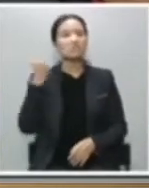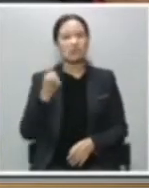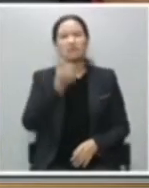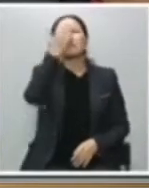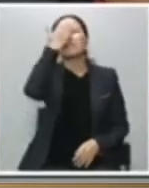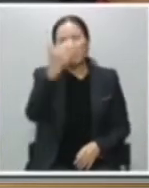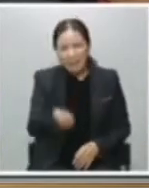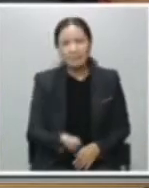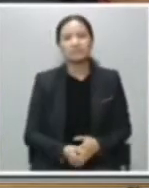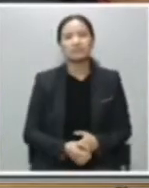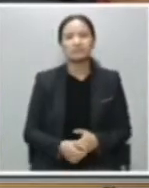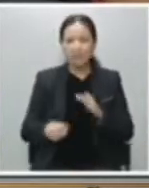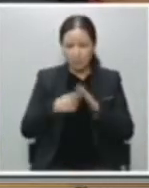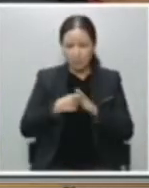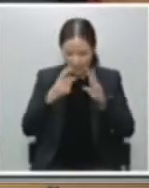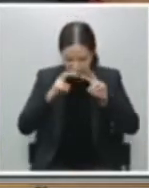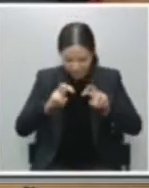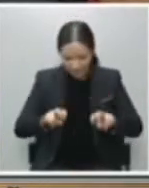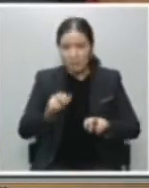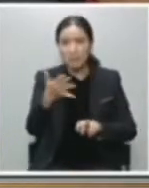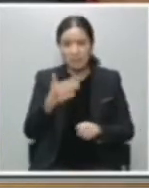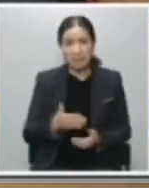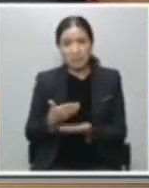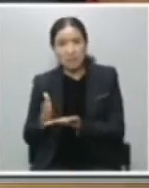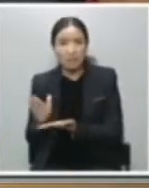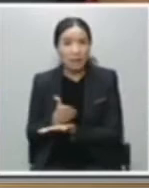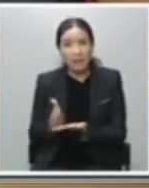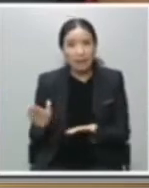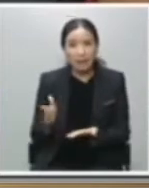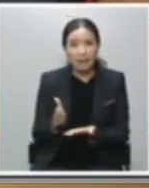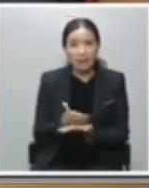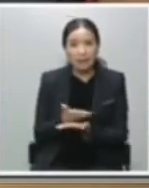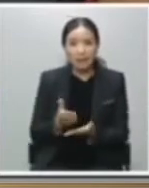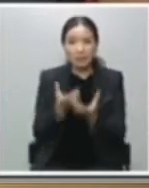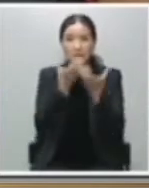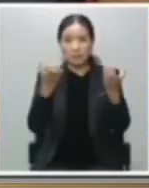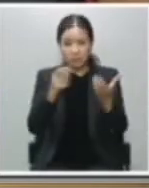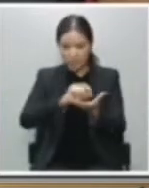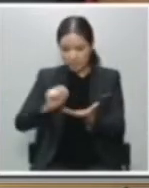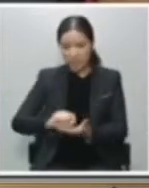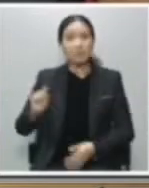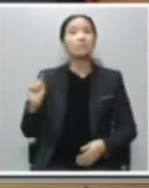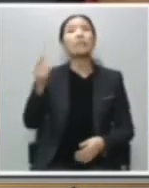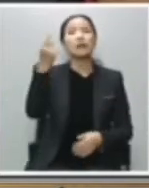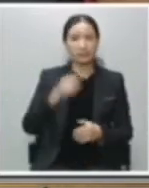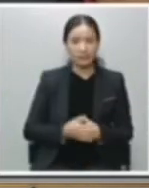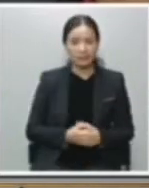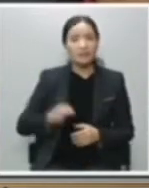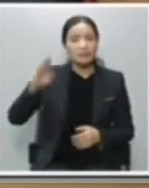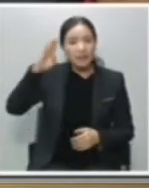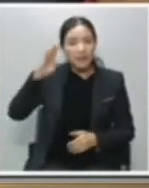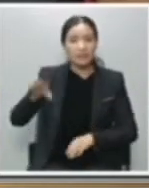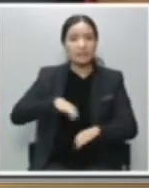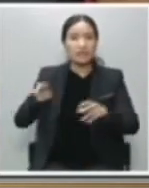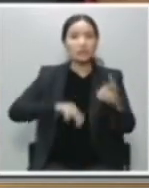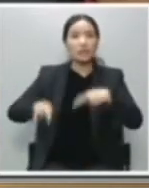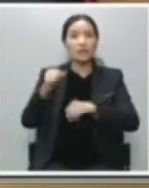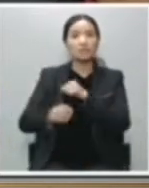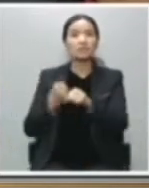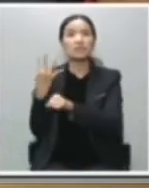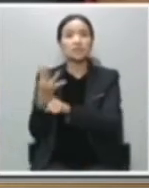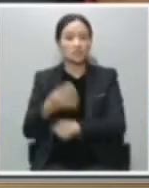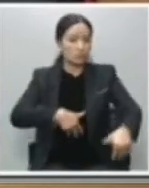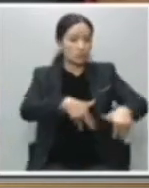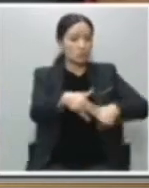ะได้จัดหรือจะได้มาแบ่งกันให้ถูกรัฐธรรมนูญจะได้เขียนกันใหม่ทหารบริหาร4ปีพลเรือน